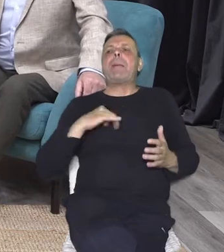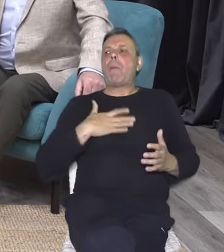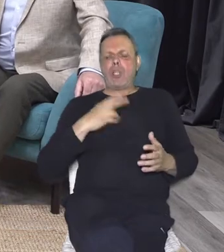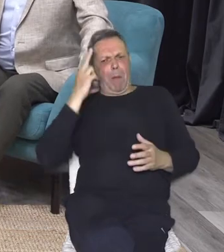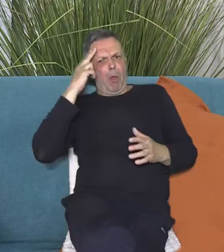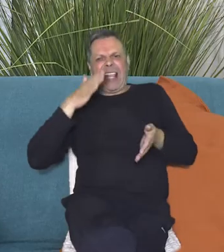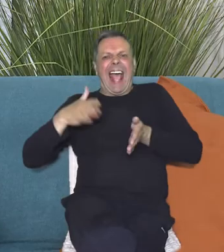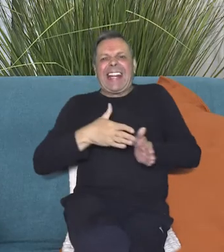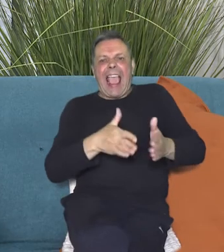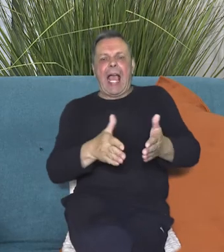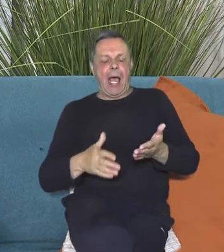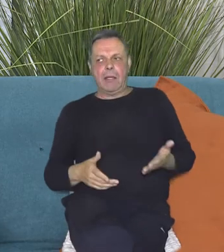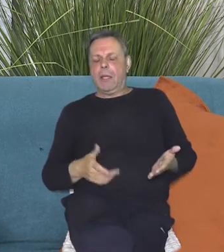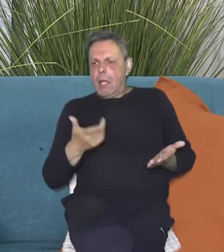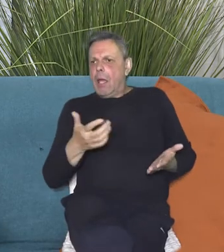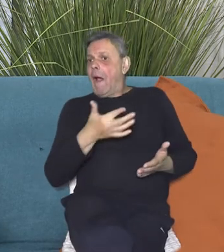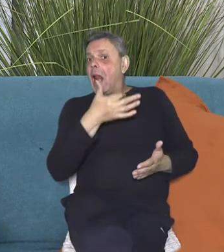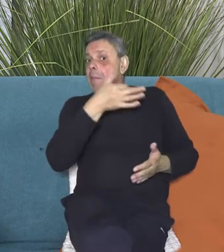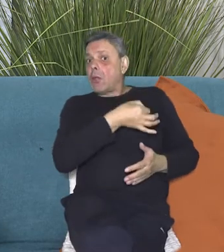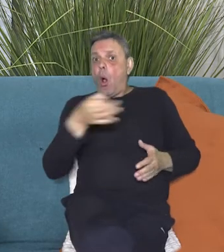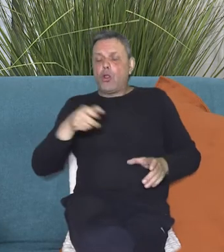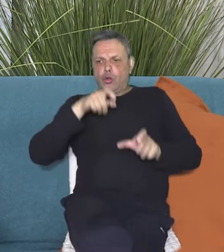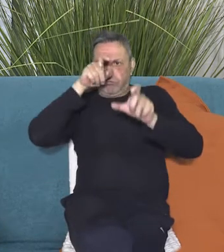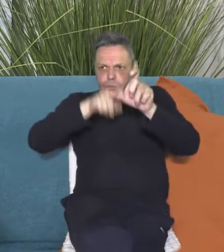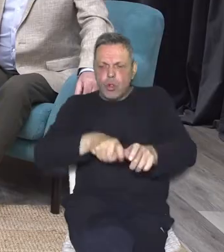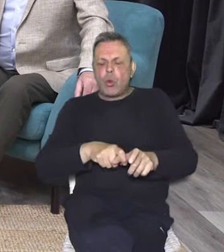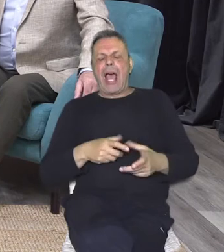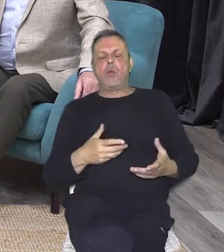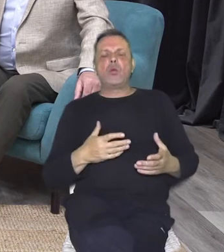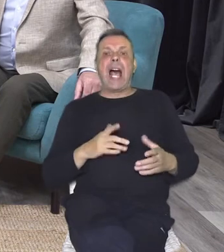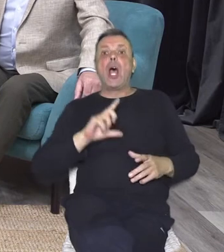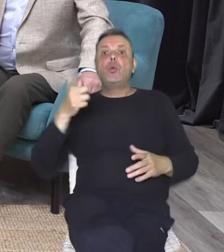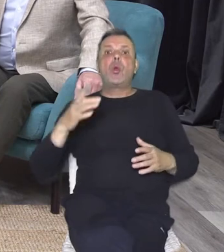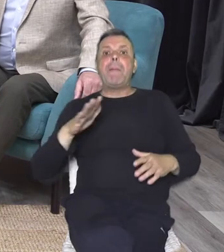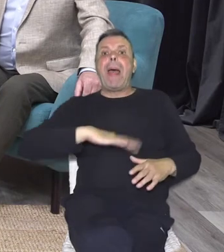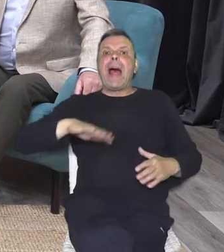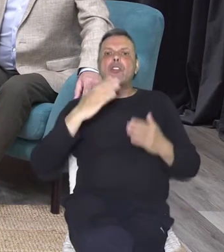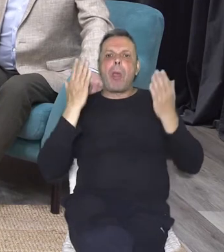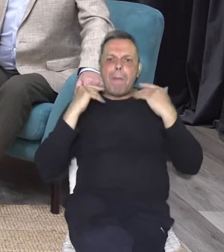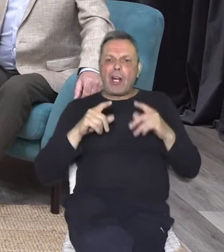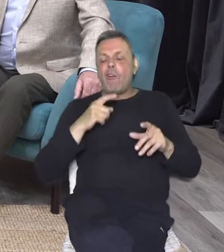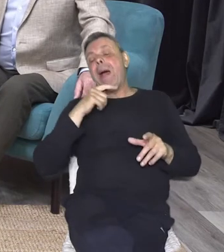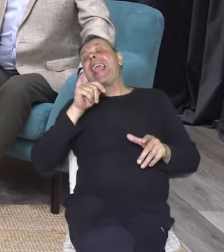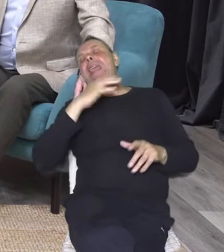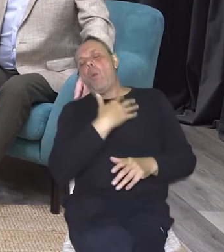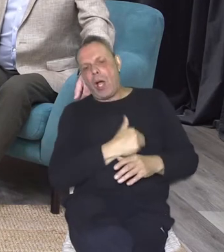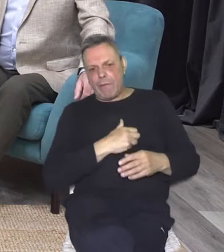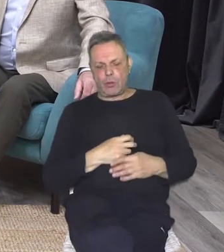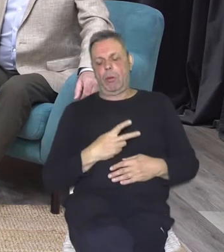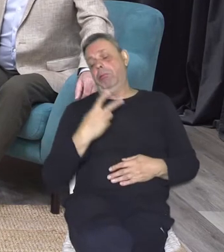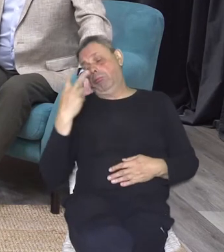sebi poznata, uspio si uspostaviti odličnu suradnju s drugim parkovima prirode, nacionalnim parkovima, također i u